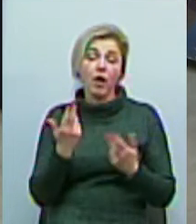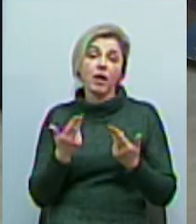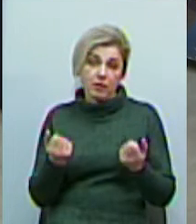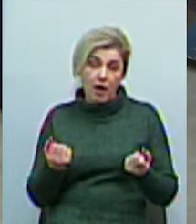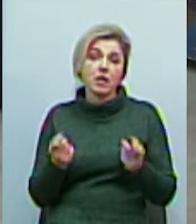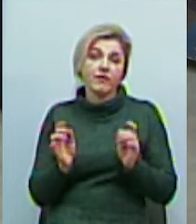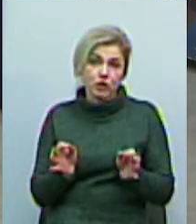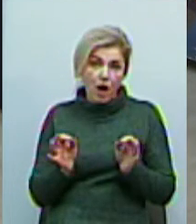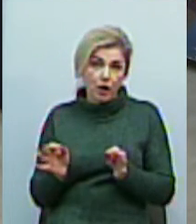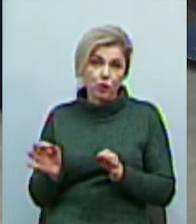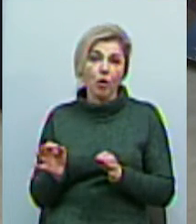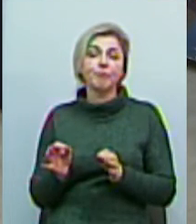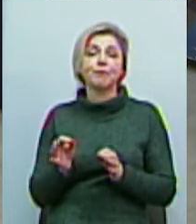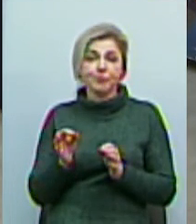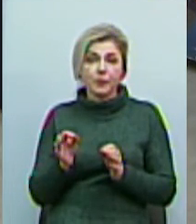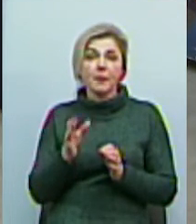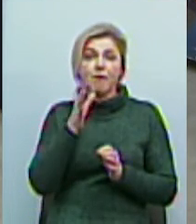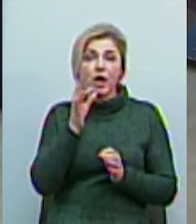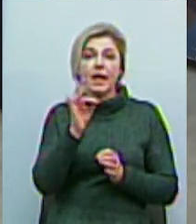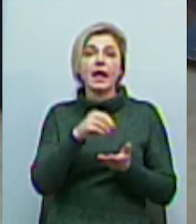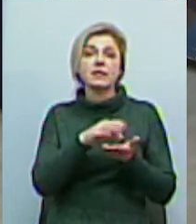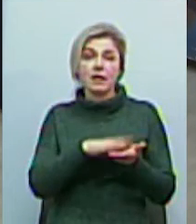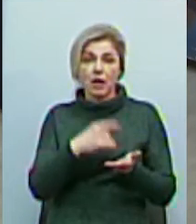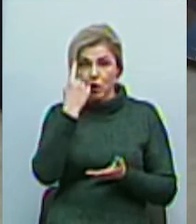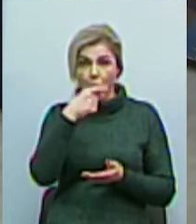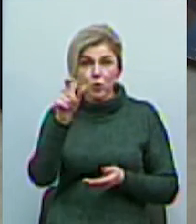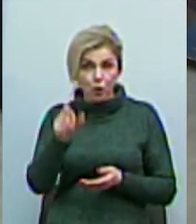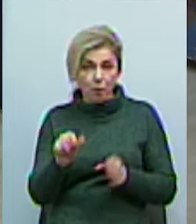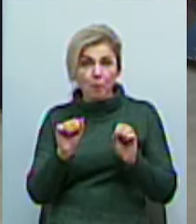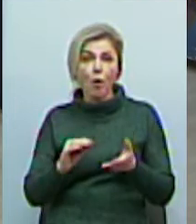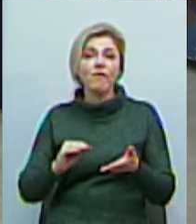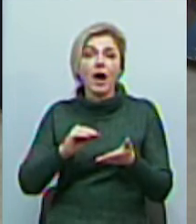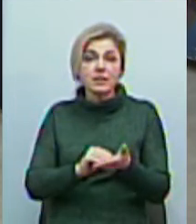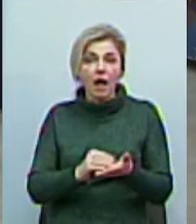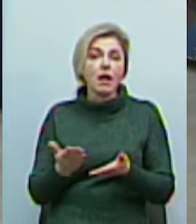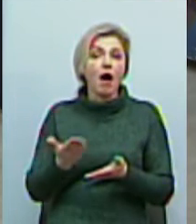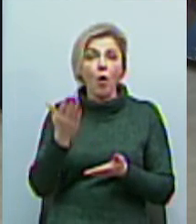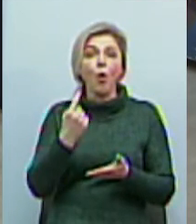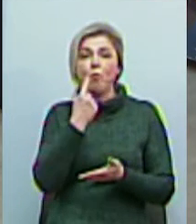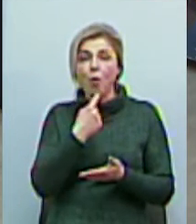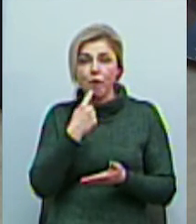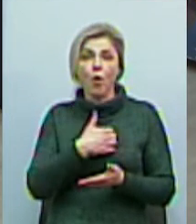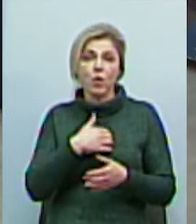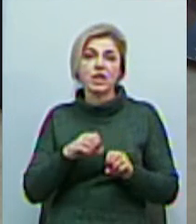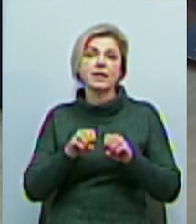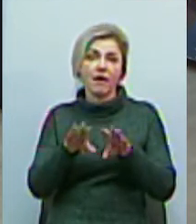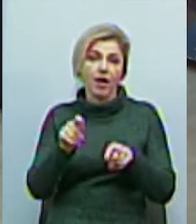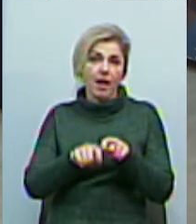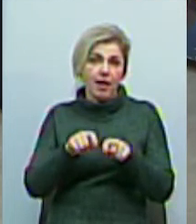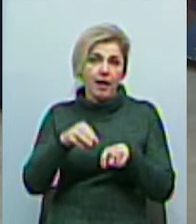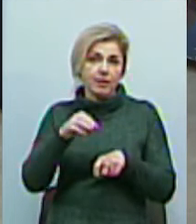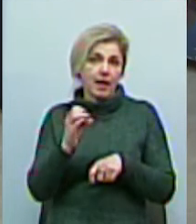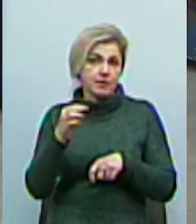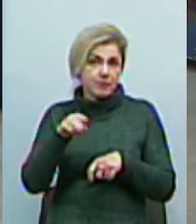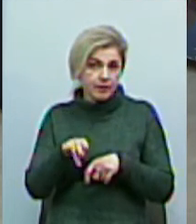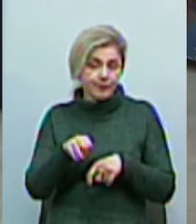передбачено, під час реєстрації особа може вказати, якою мовою хоче здавати тест. Ну, зазвичай,